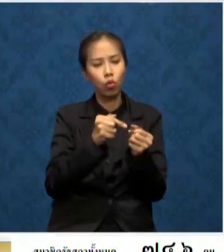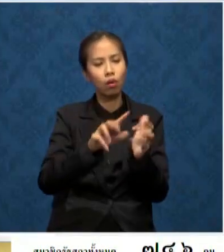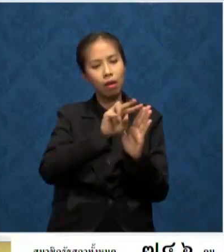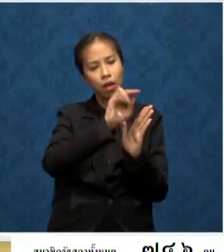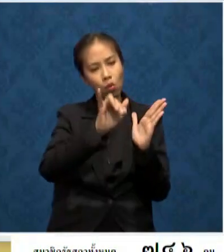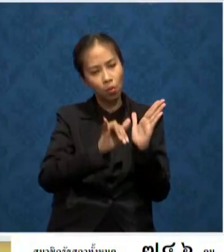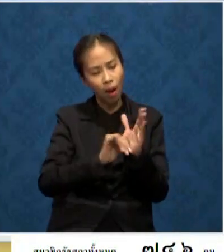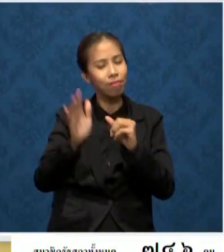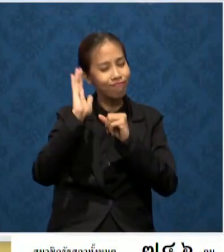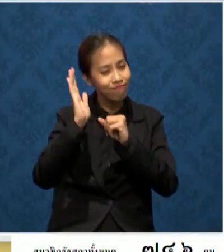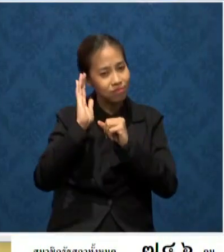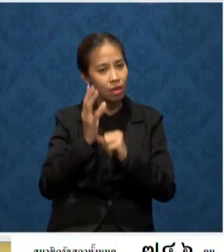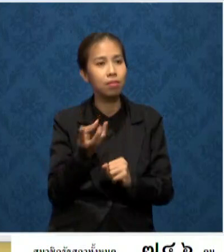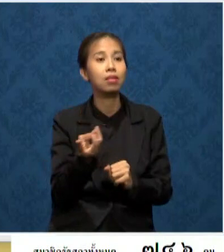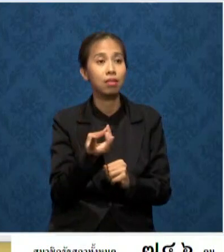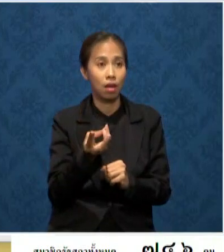ของรัฐบาลชุดนี้